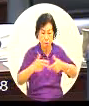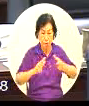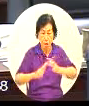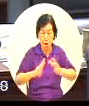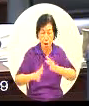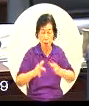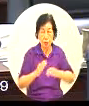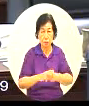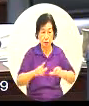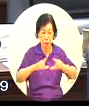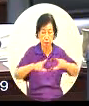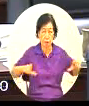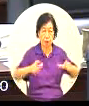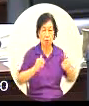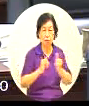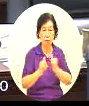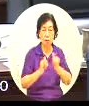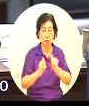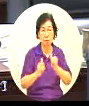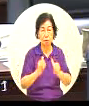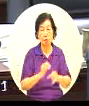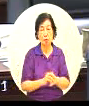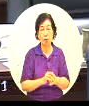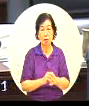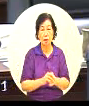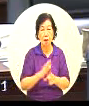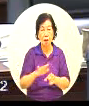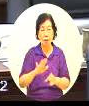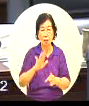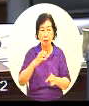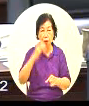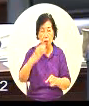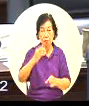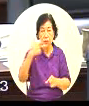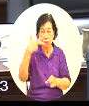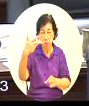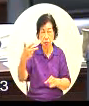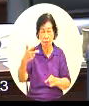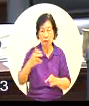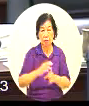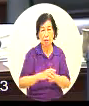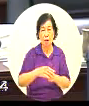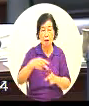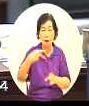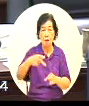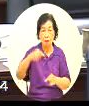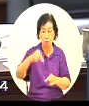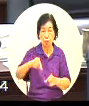过着大社，大社有一块97公顷的马蹄蛋，吼、